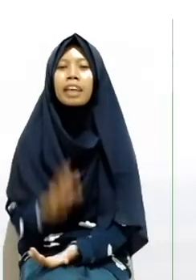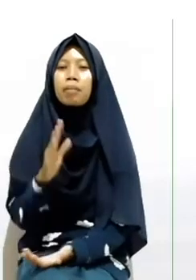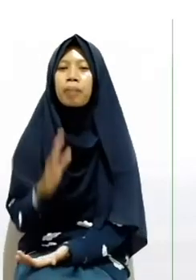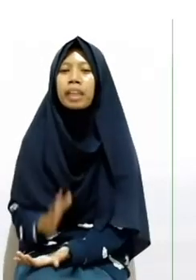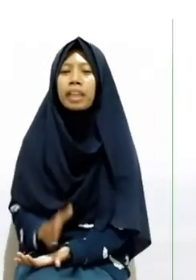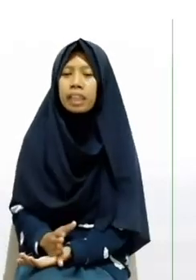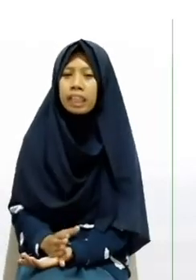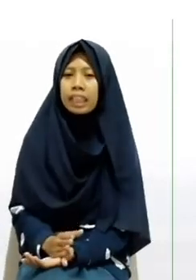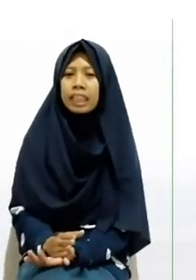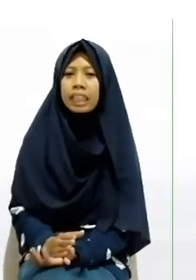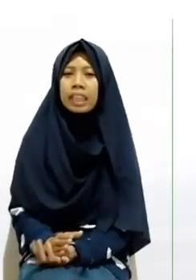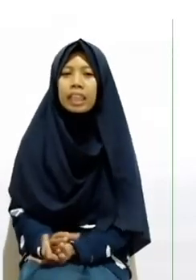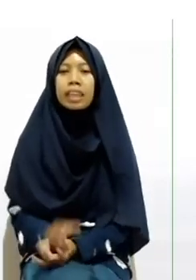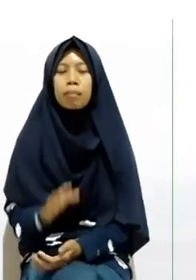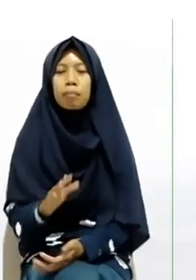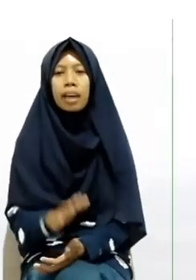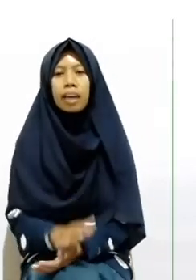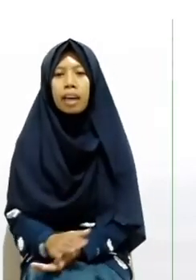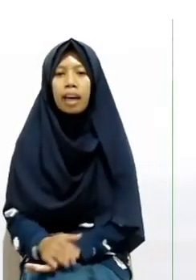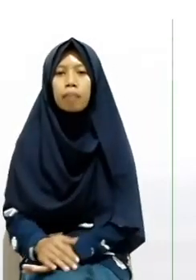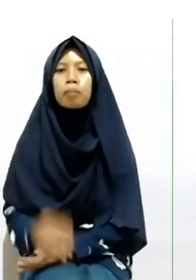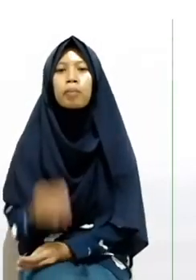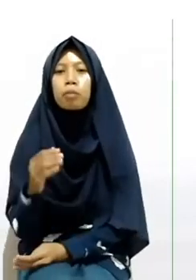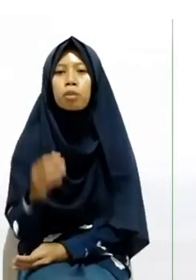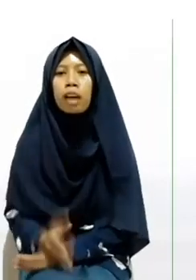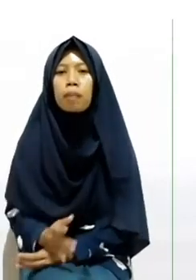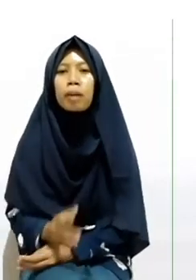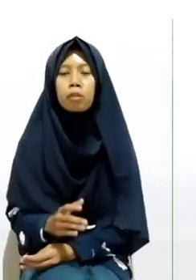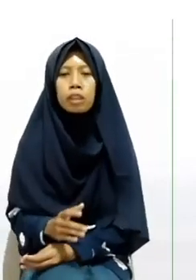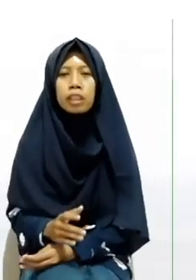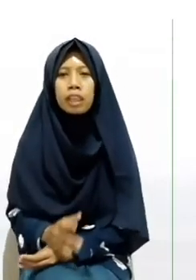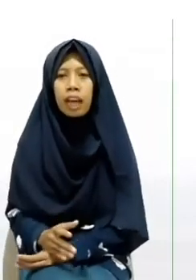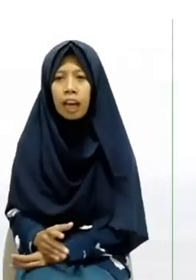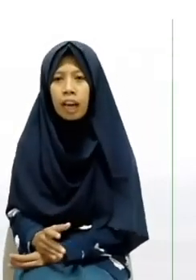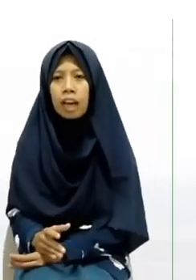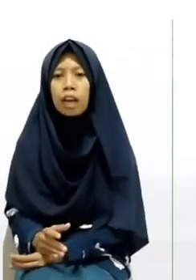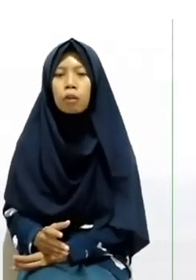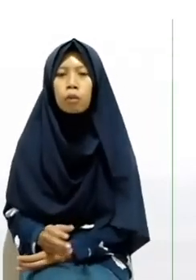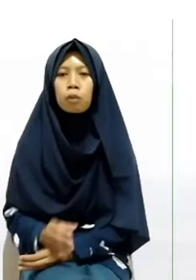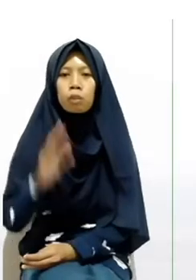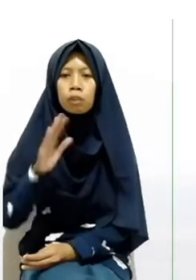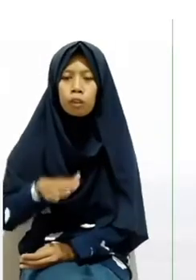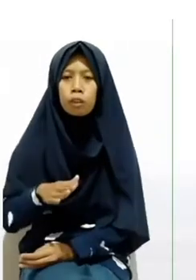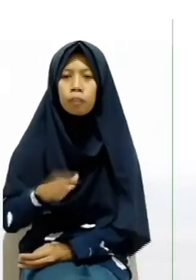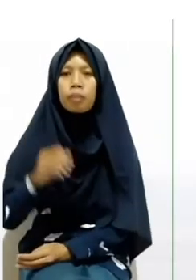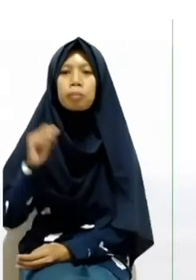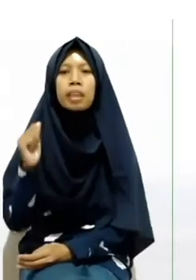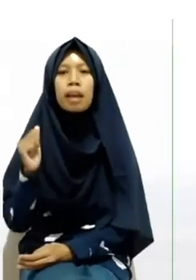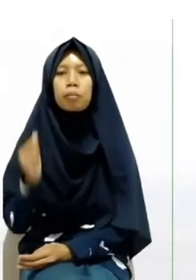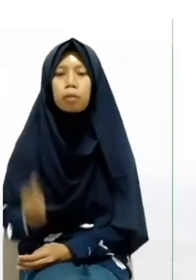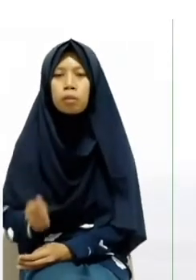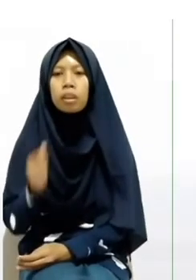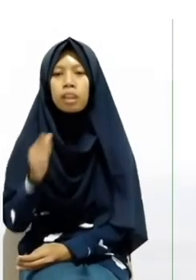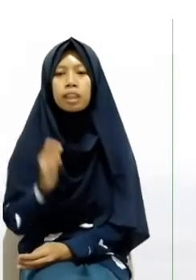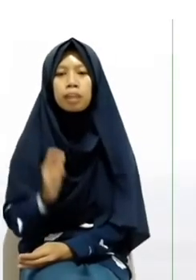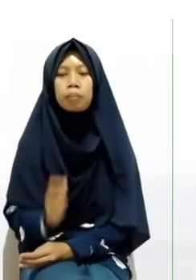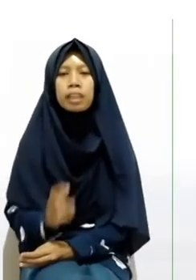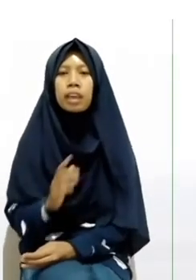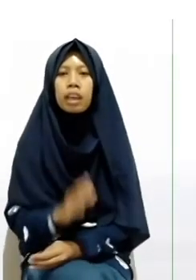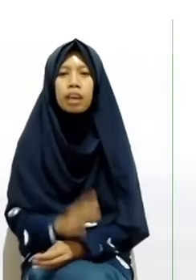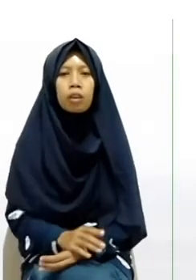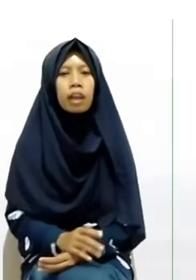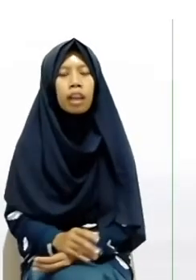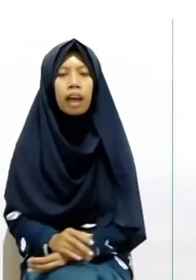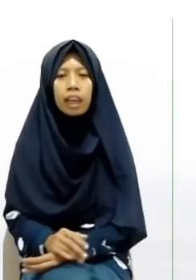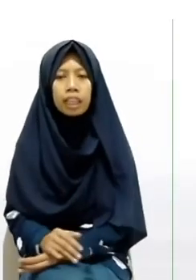Nah dengan Bell ini maka mempermudah manusia untuk bertamu ke